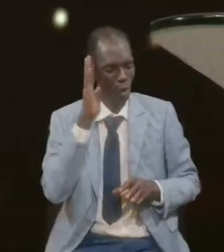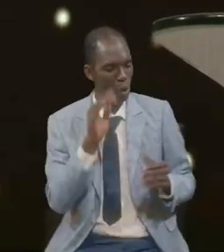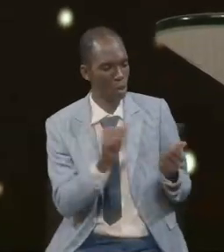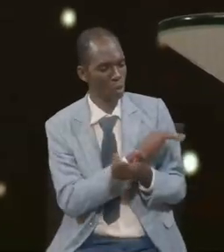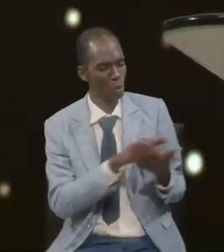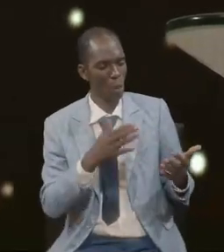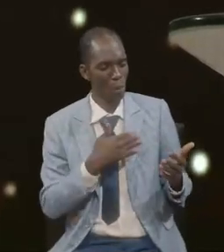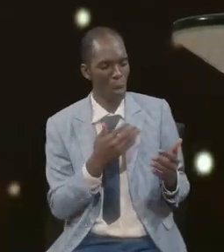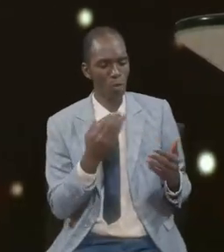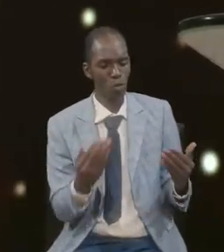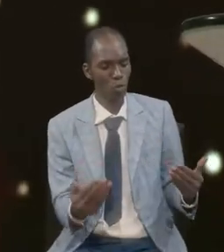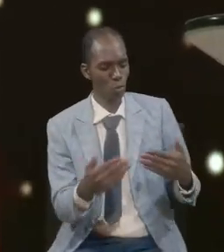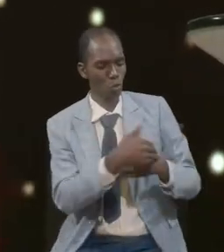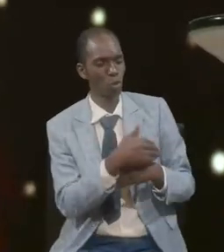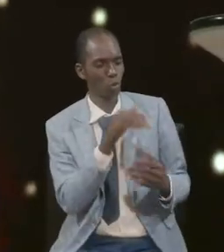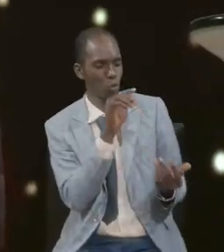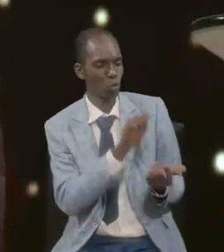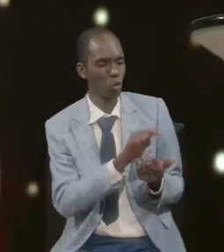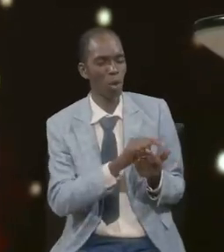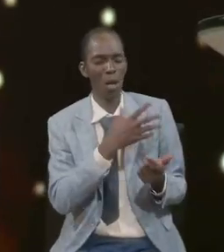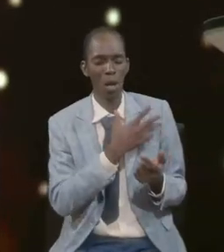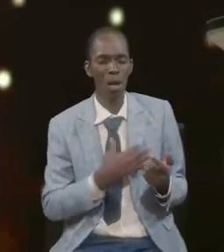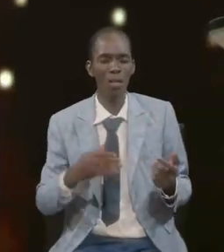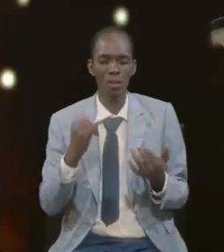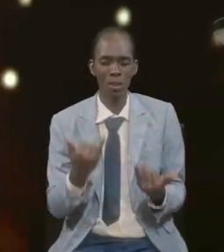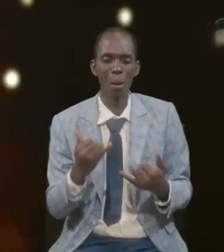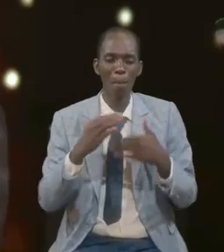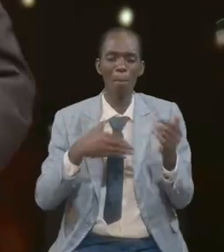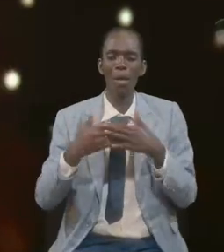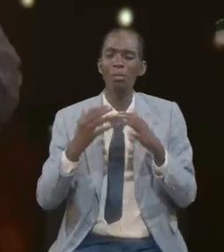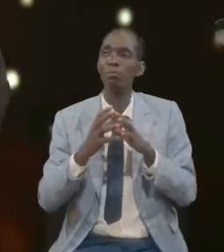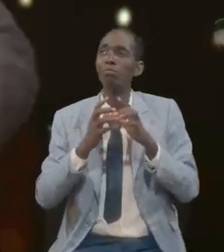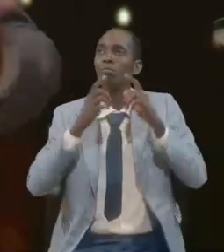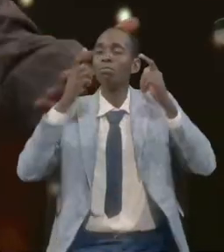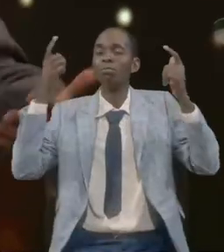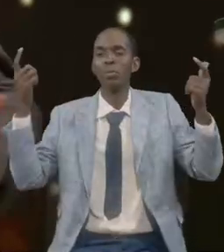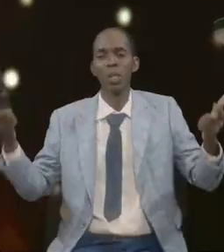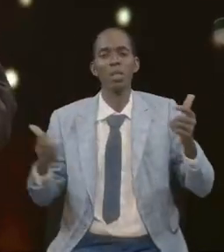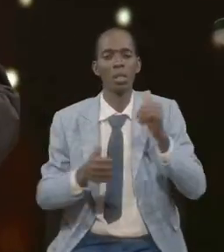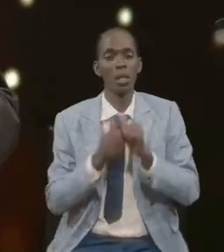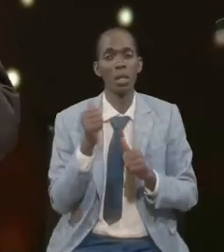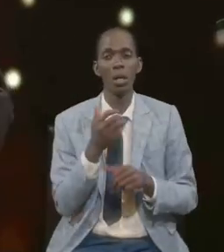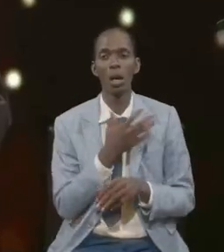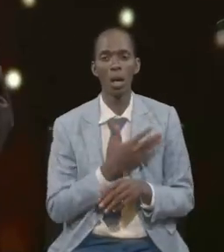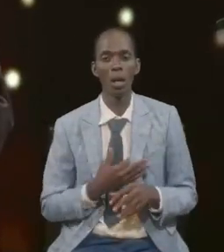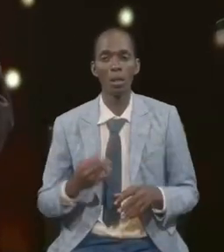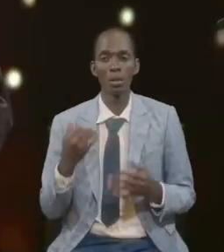ferai, j'abattrai mes grains, j'abattrai de plus grands, oui, je vais chercher de plus grands